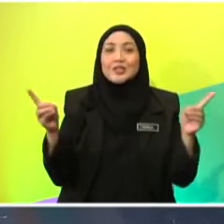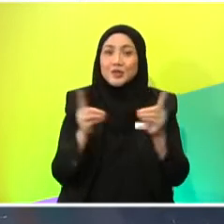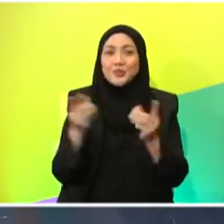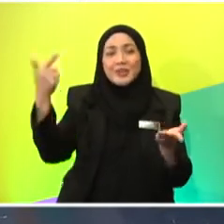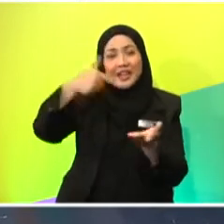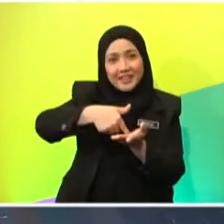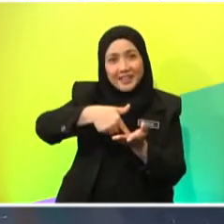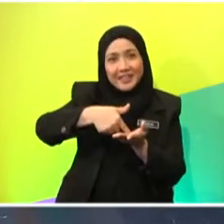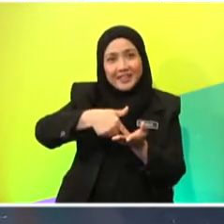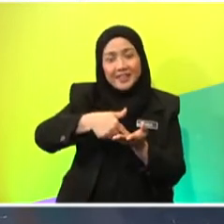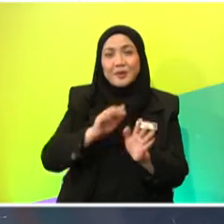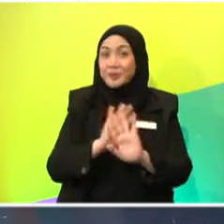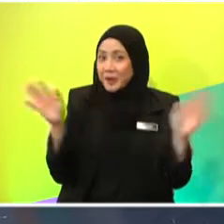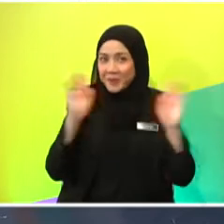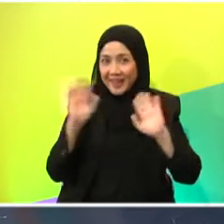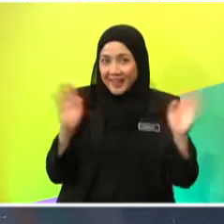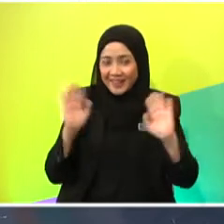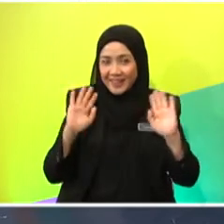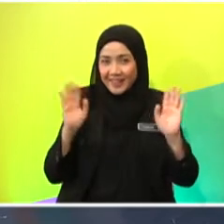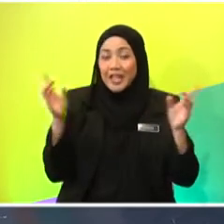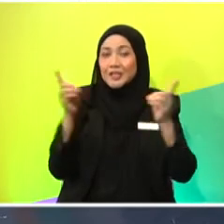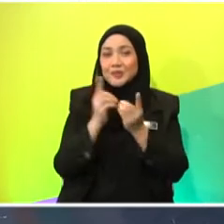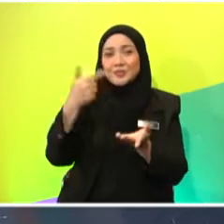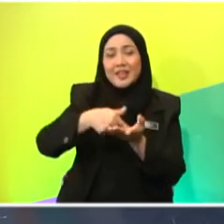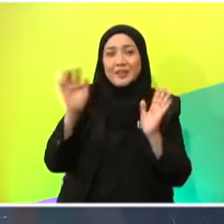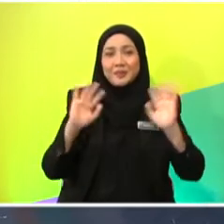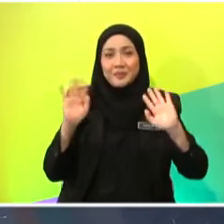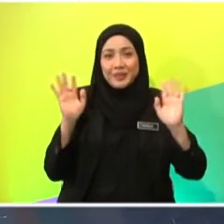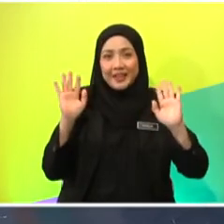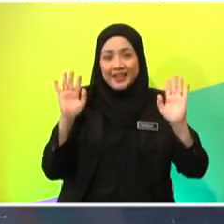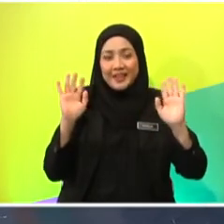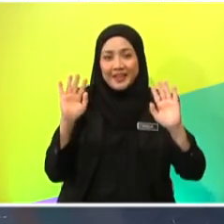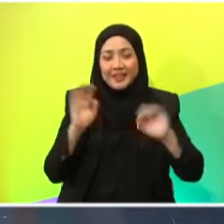Assalamualaikum warahmatullahi wabarakatuh jumpa lagi bye